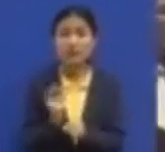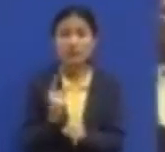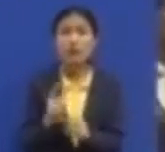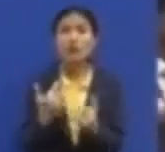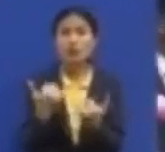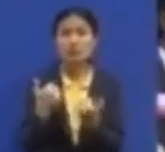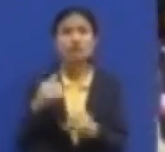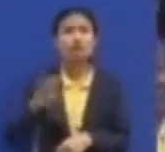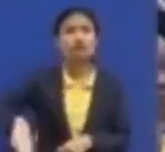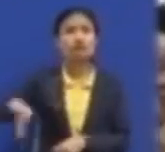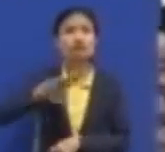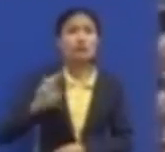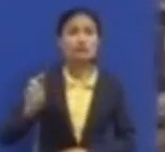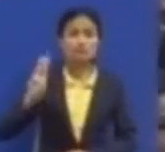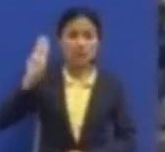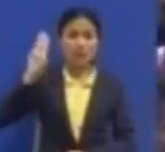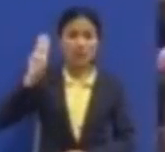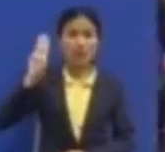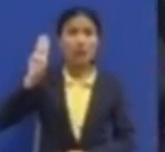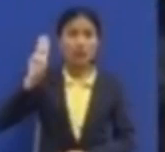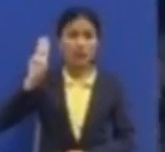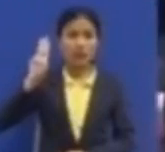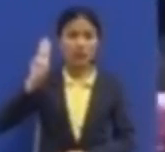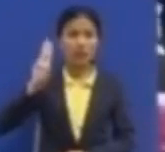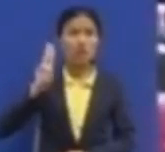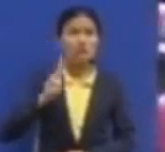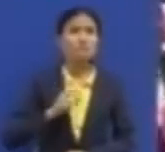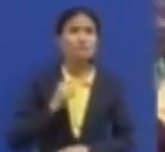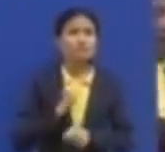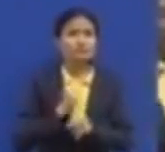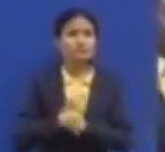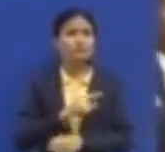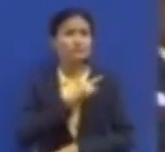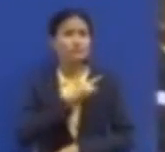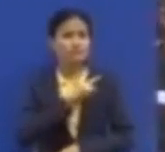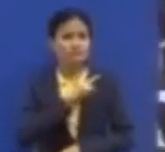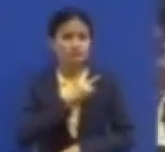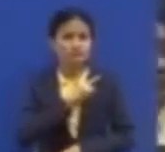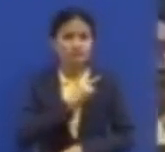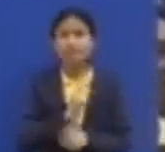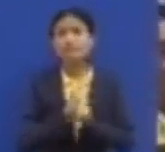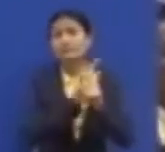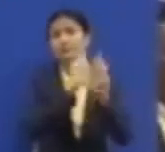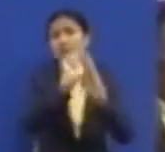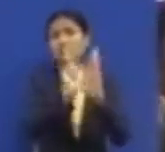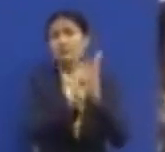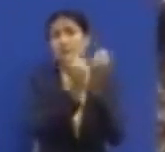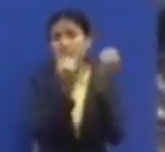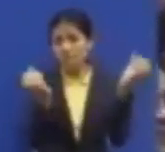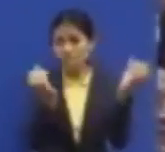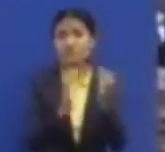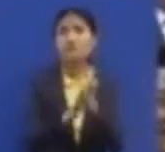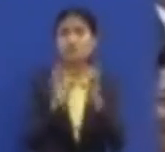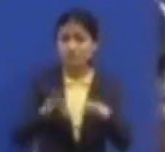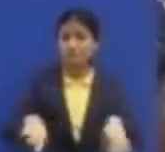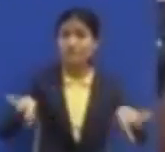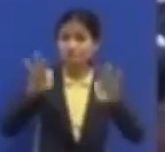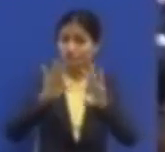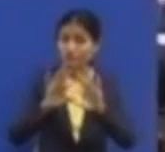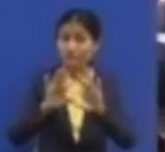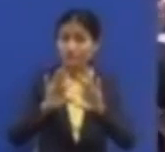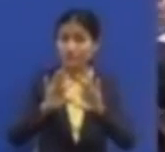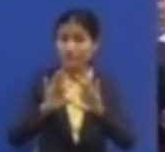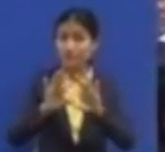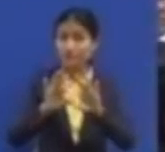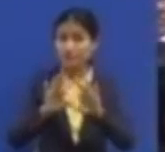นการทำหน้าที่เป็นสมาชิกสภาผู้แทนราษฎรซึ่งเป็นไปตามรัฐธรรมนูญนะครับแล้วก็ขั้นตอนสำคัญที่หลายคนจับตาดู